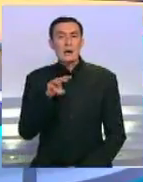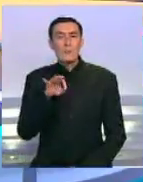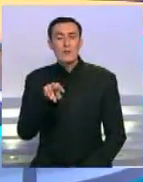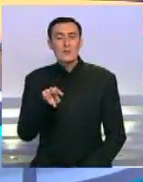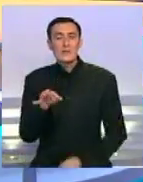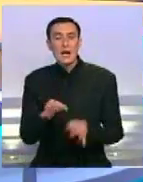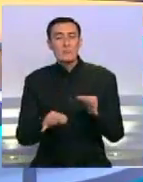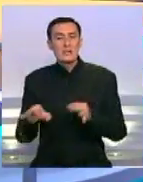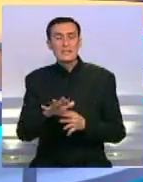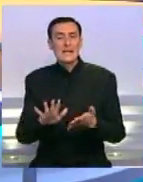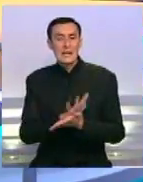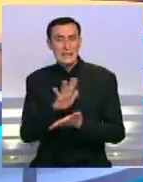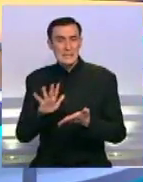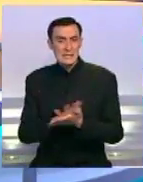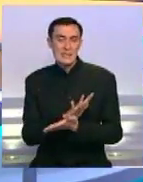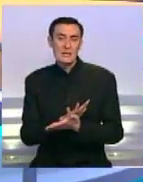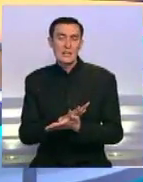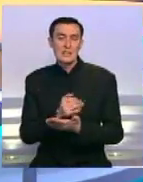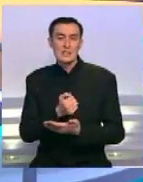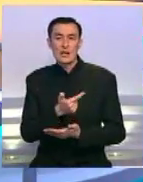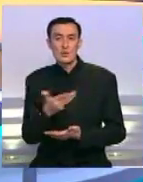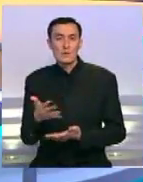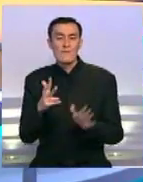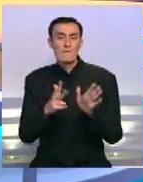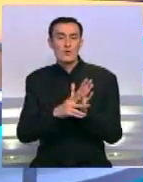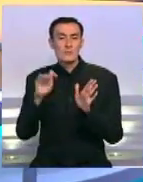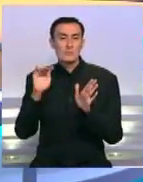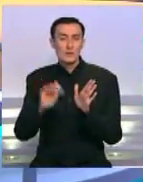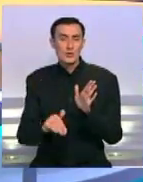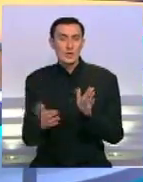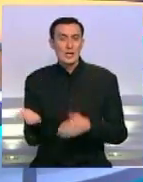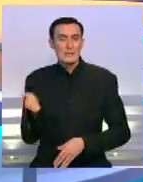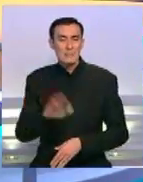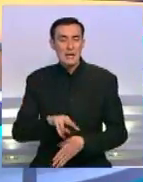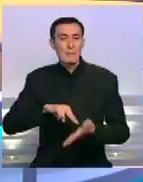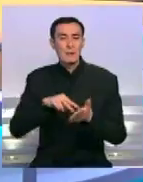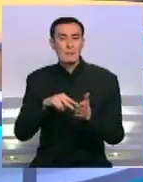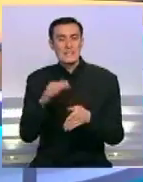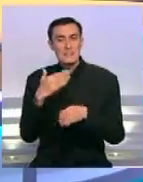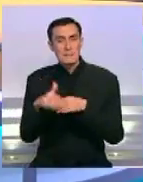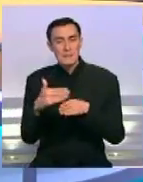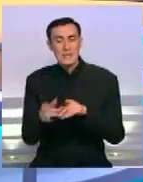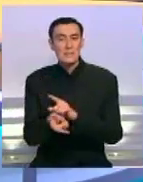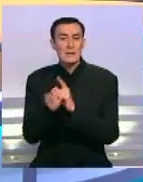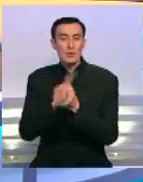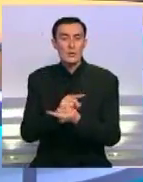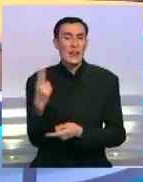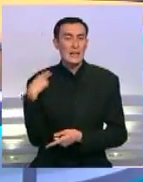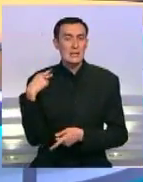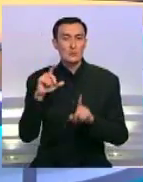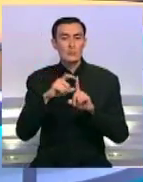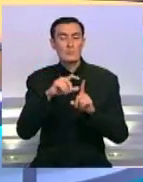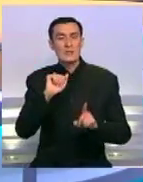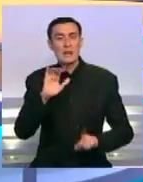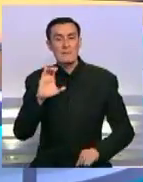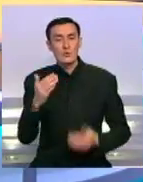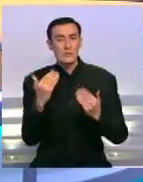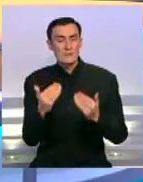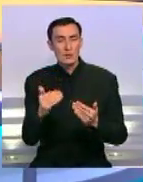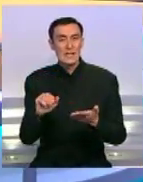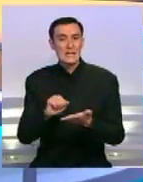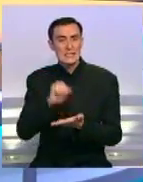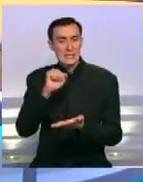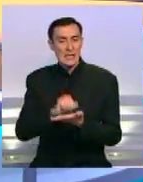Акмолинская областная газета «Арка Ажара» с тиражом почти 8 тысяч экземпляров планирует постепенный переход на латинскую графику. Уже сейчас